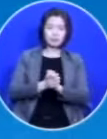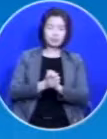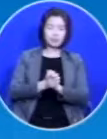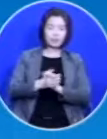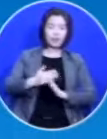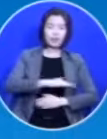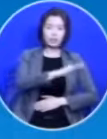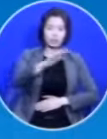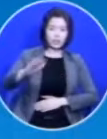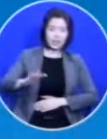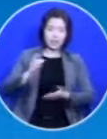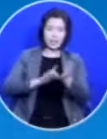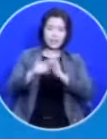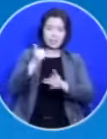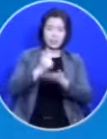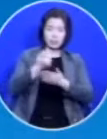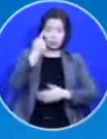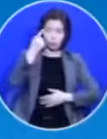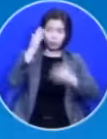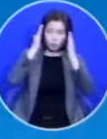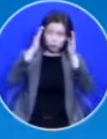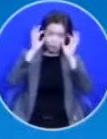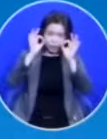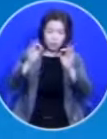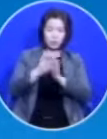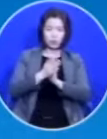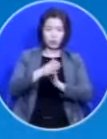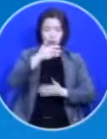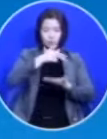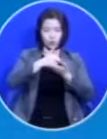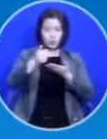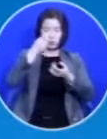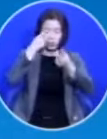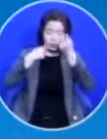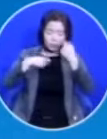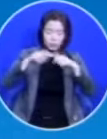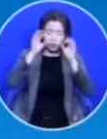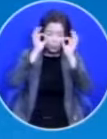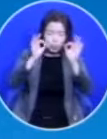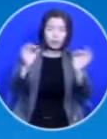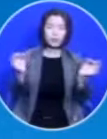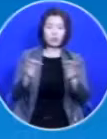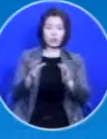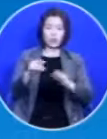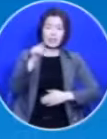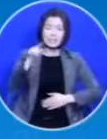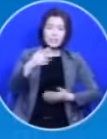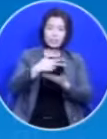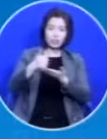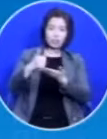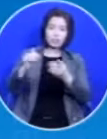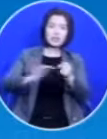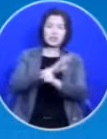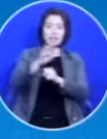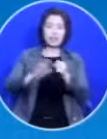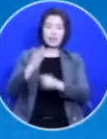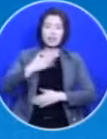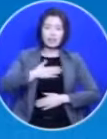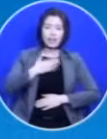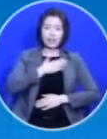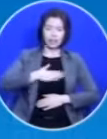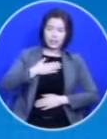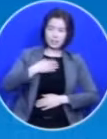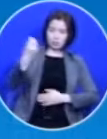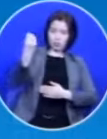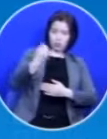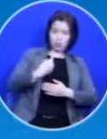우리가 예수님의 눈을 바라보고 주님의 눈물을 보는 순간에 그 주님의 사랑이 내 가슴에